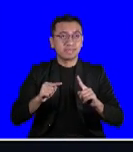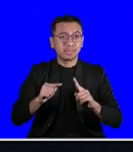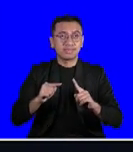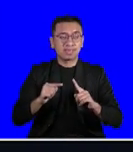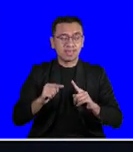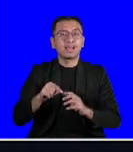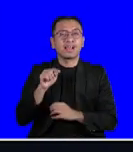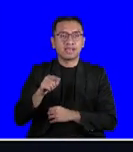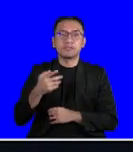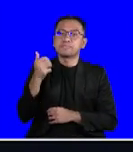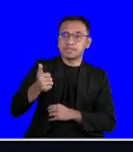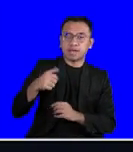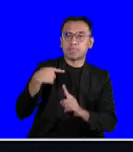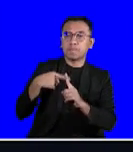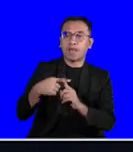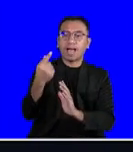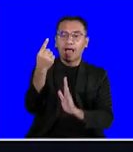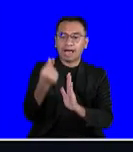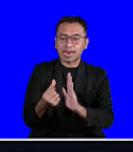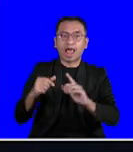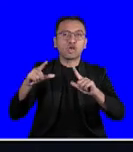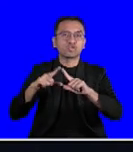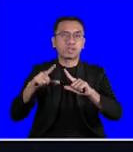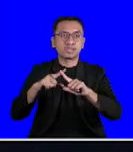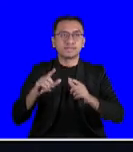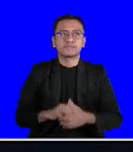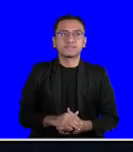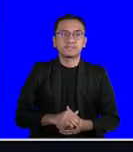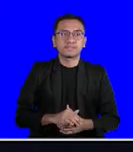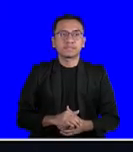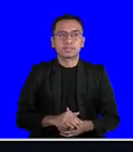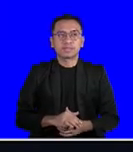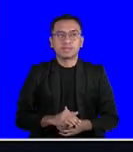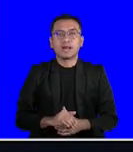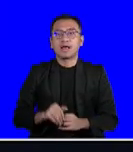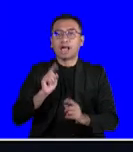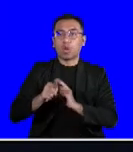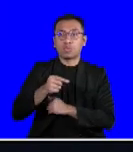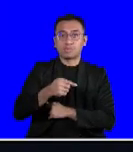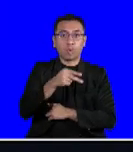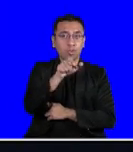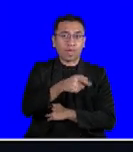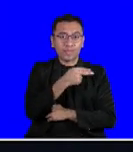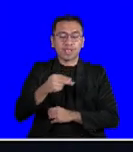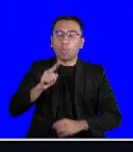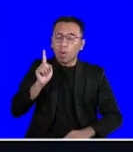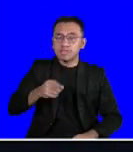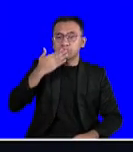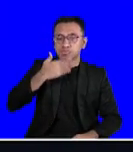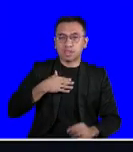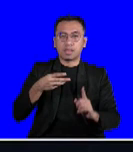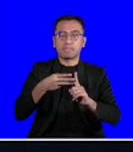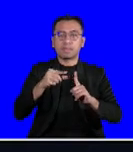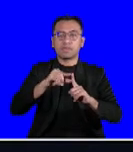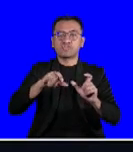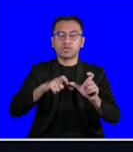anggaran asuransinya. Nah, setidaknya keluarga Indonesia harus memiliki BPJS ya, sehingga jika terjadi risiko